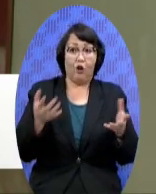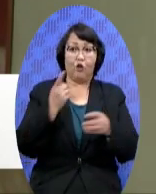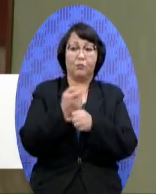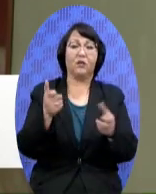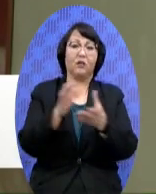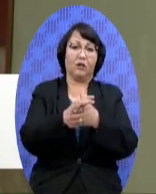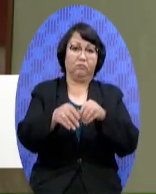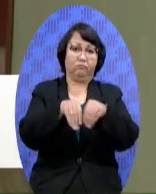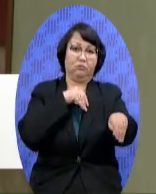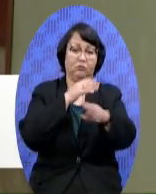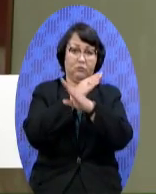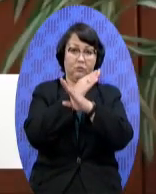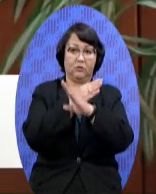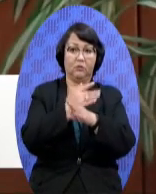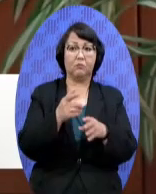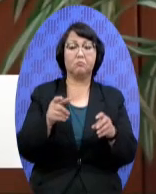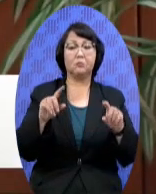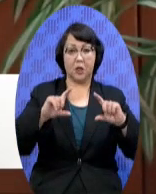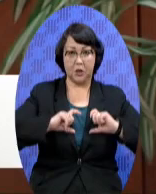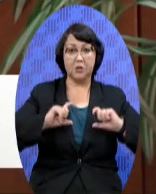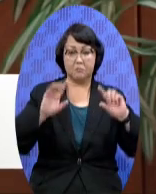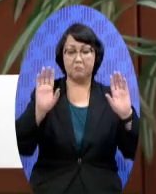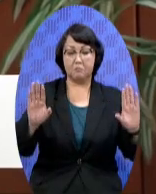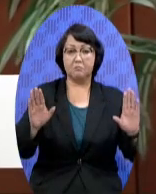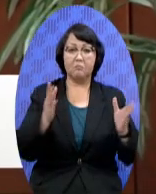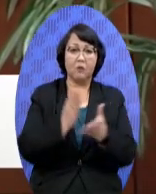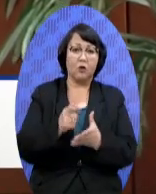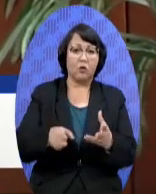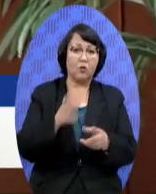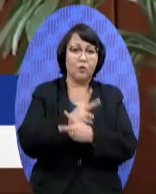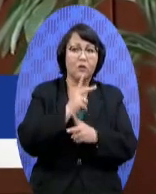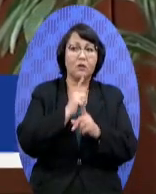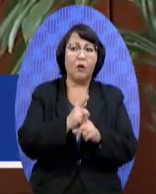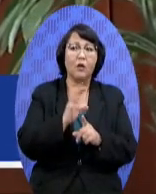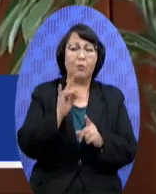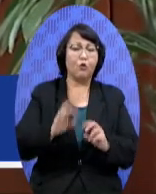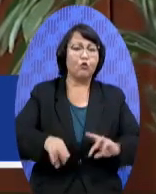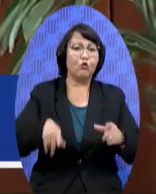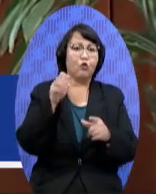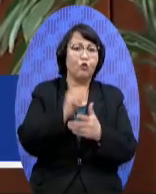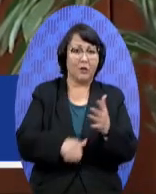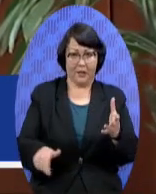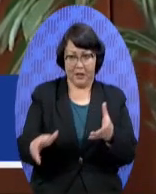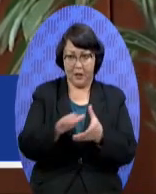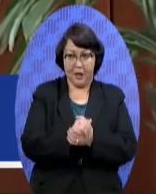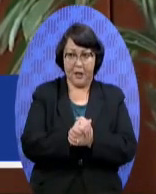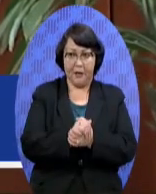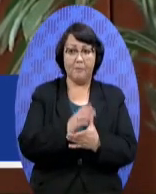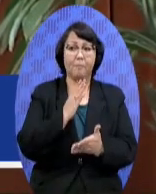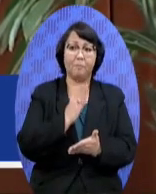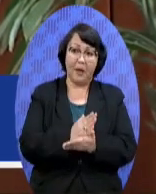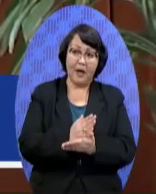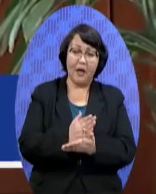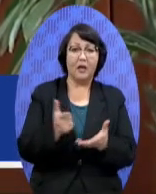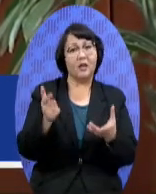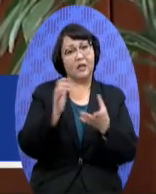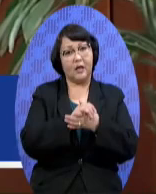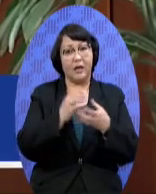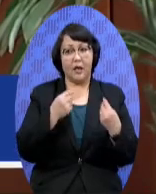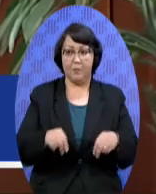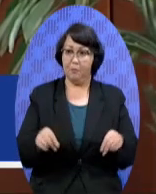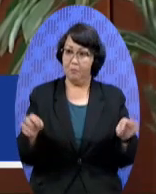хэрэг нь бол аль аль талт нь бол байгаа. Одоо бол бид нар энэ хуулинд ямар өөрчлөлт оруулж байгаа вэ гэхээр гэрээтэй байна уу гэрээгүй байна уу үл